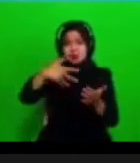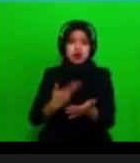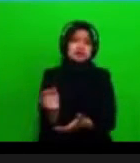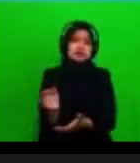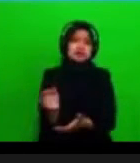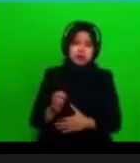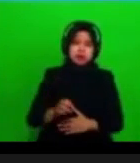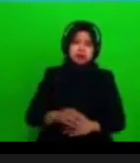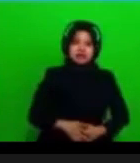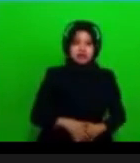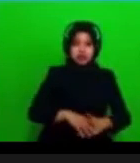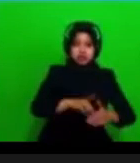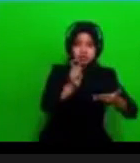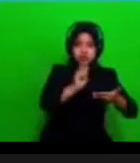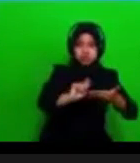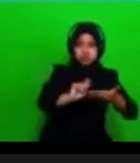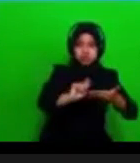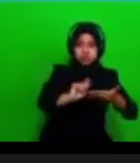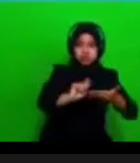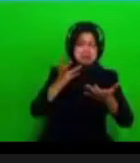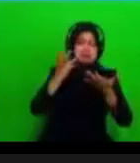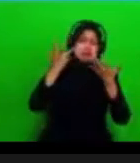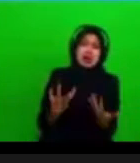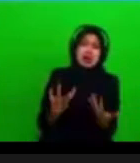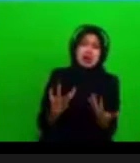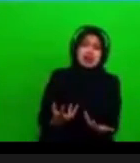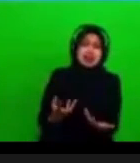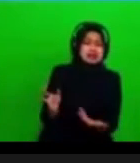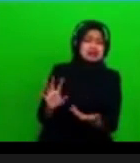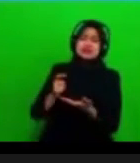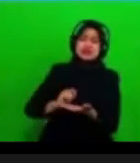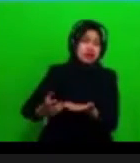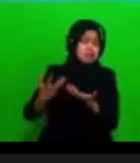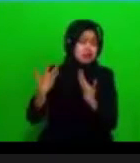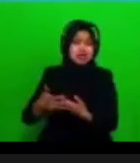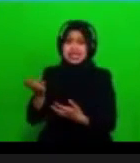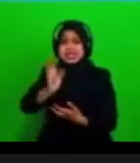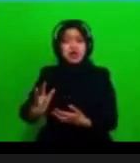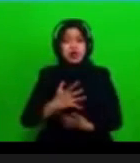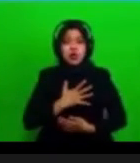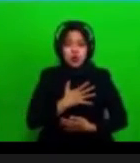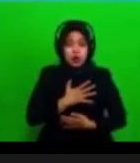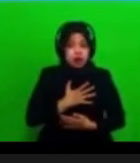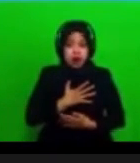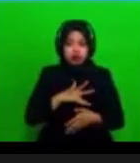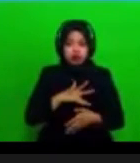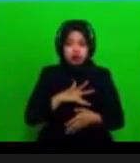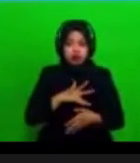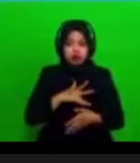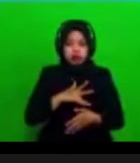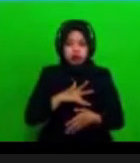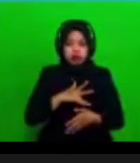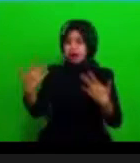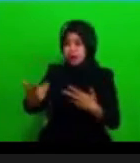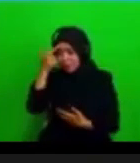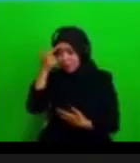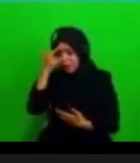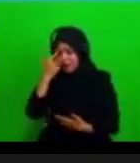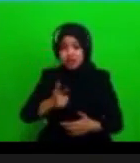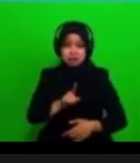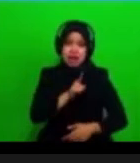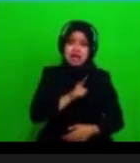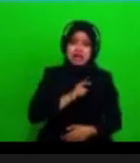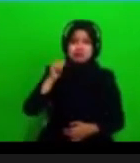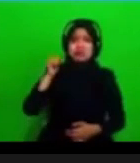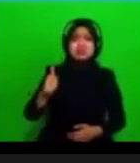menyeluruh. Jadi sekolah itu jangan sampai jadi beban, jangan sampai jadi sesuatu yang menegangkan. Bagaimana mereka akan belajar